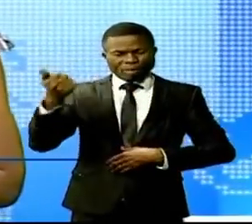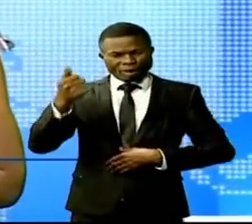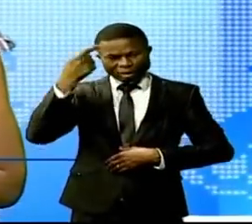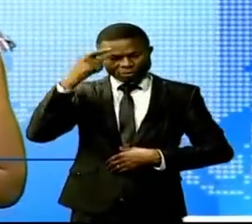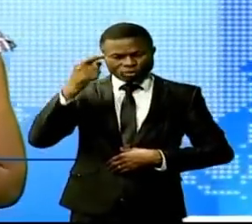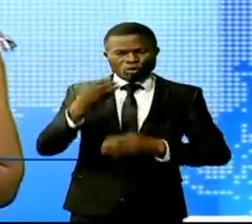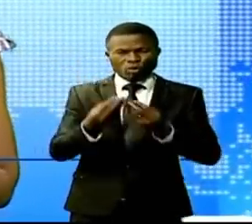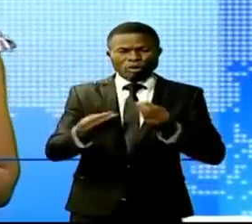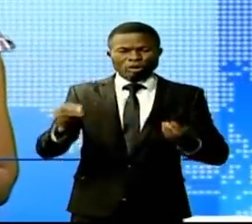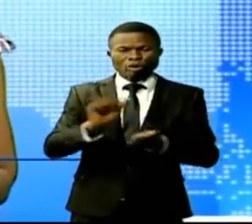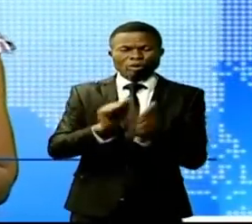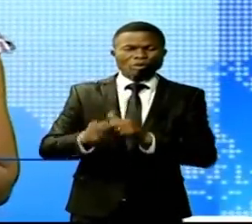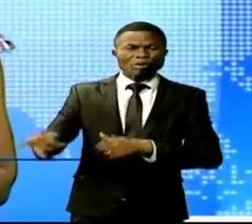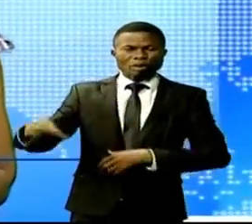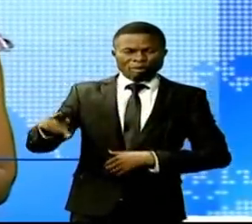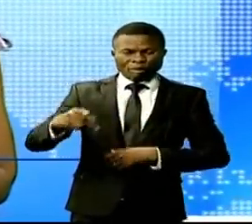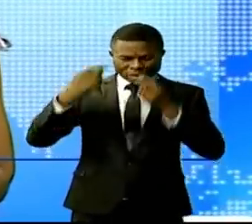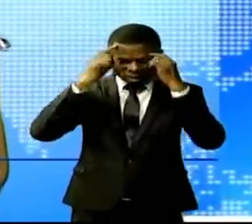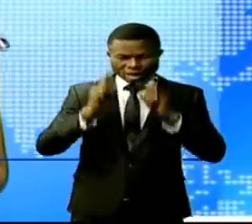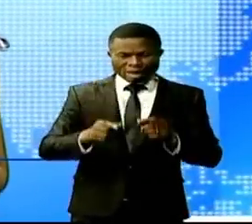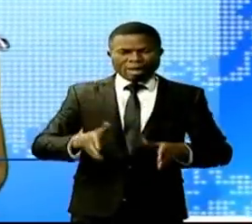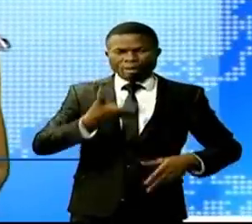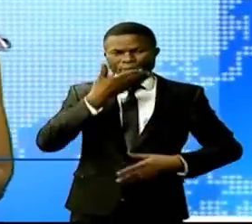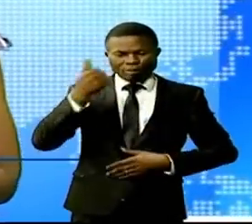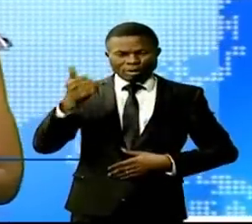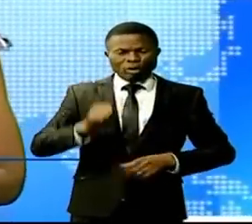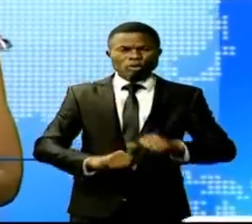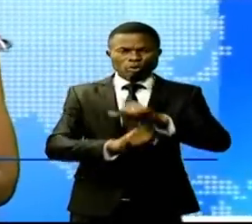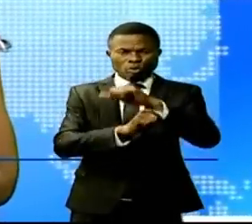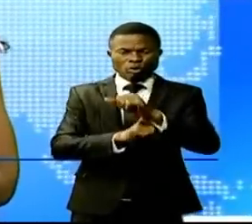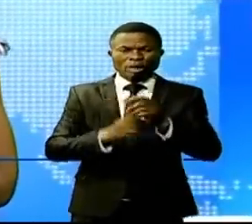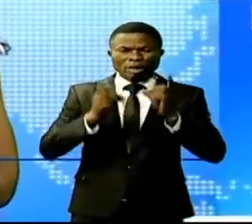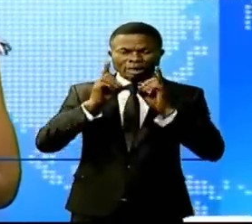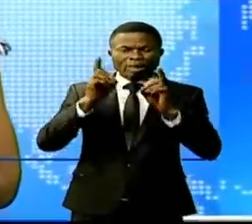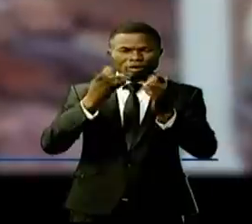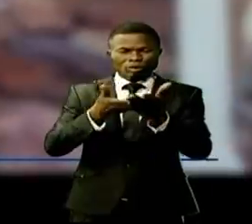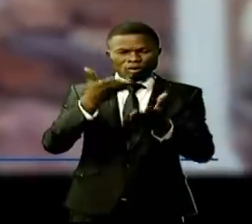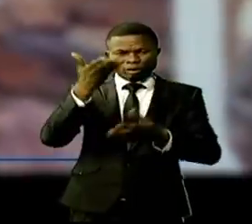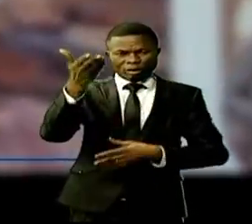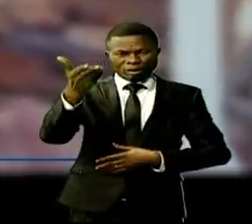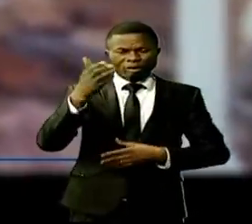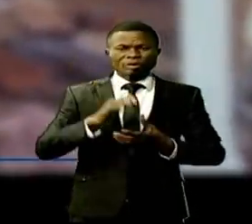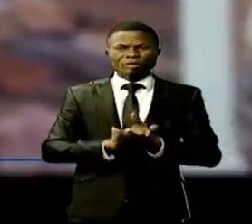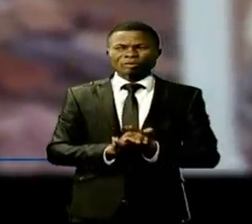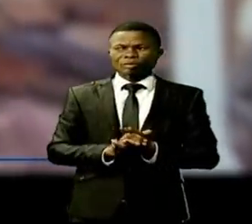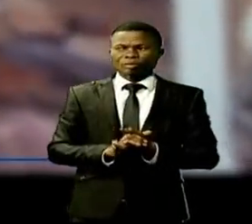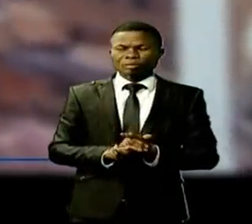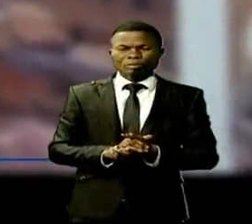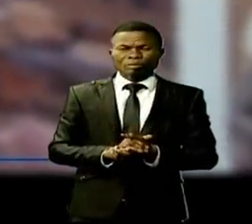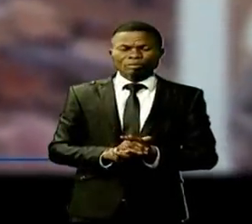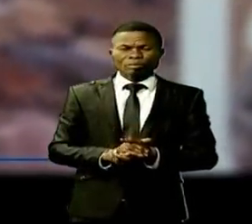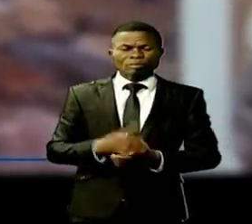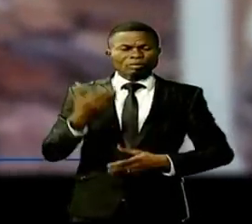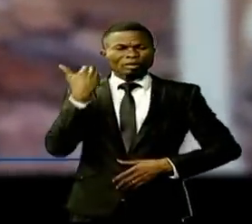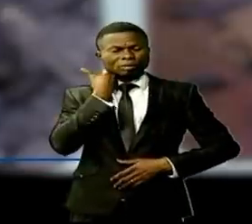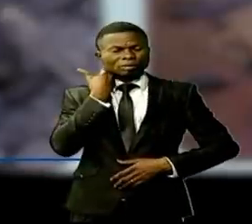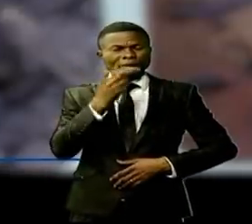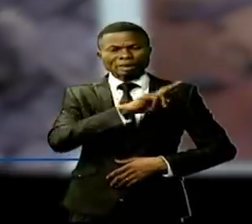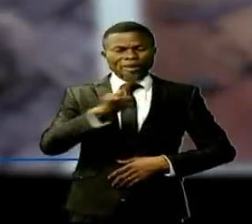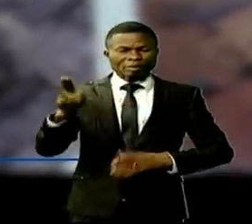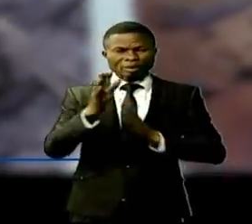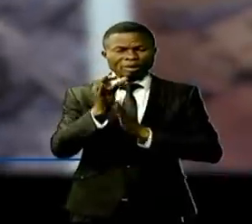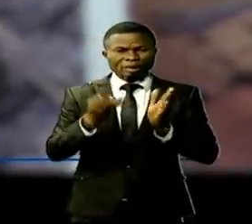FARDC-UPDF une décision courageuse. C'était au cours d'une déclaration. Plus de 15 000 morts depuis 2017, plus de 2